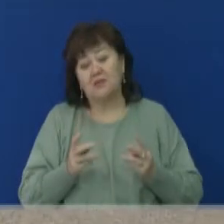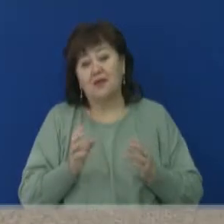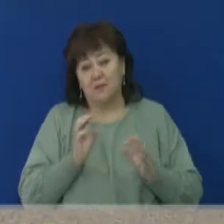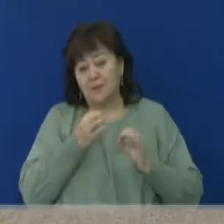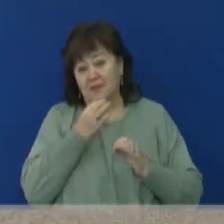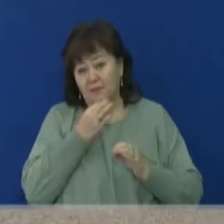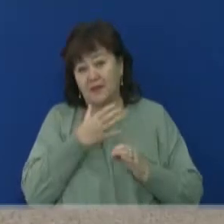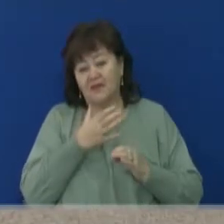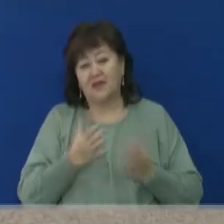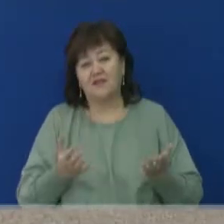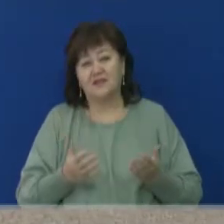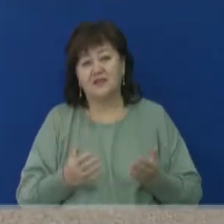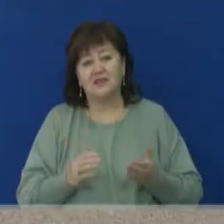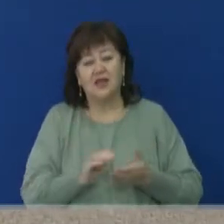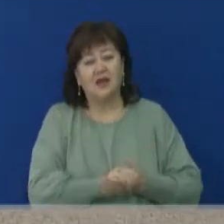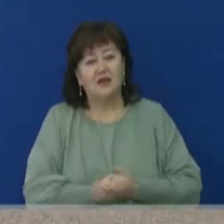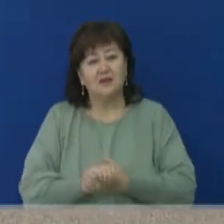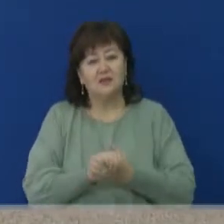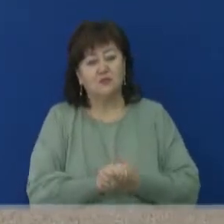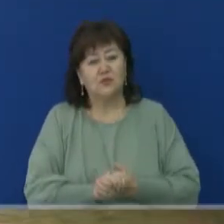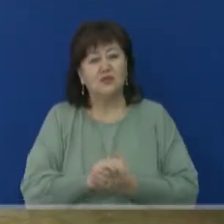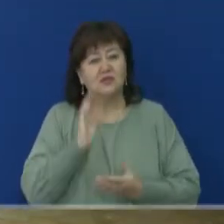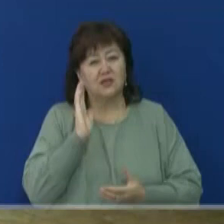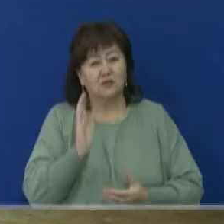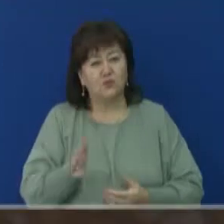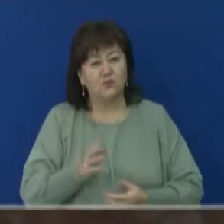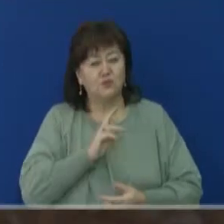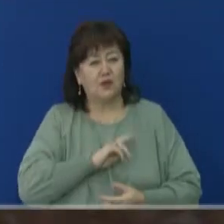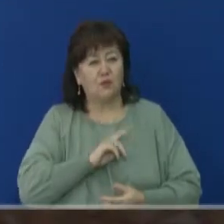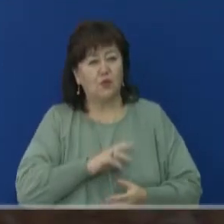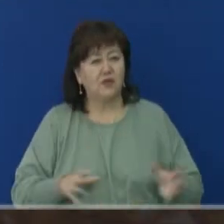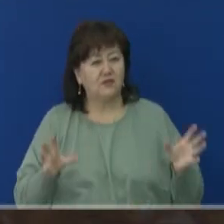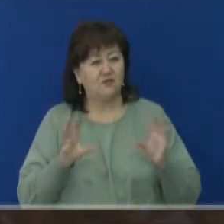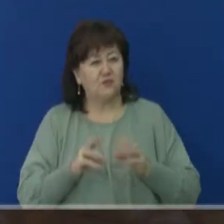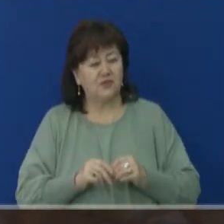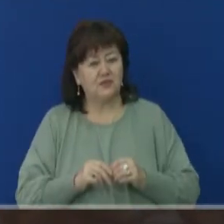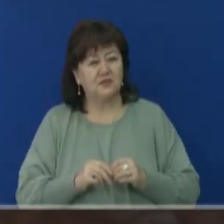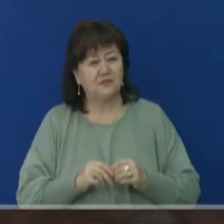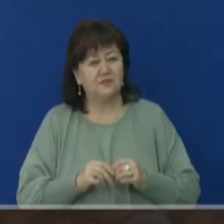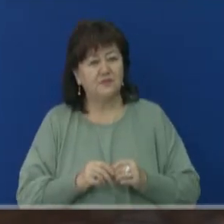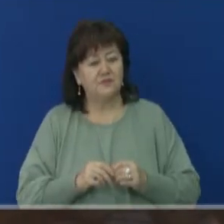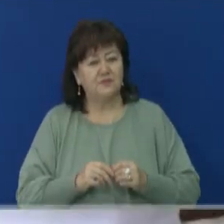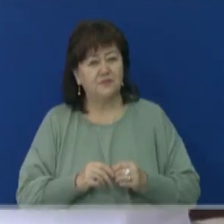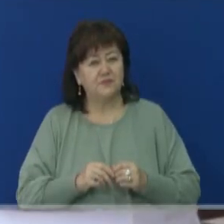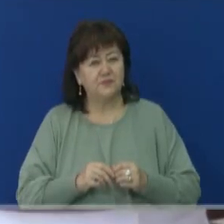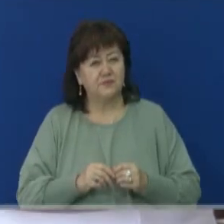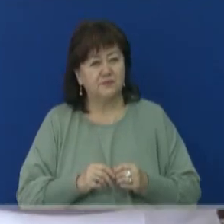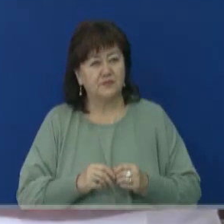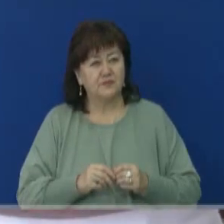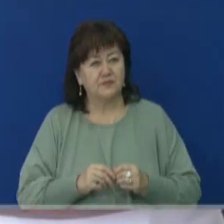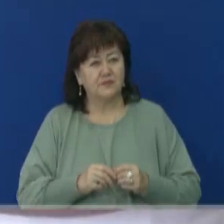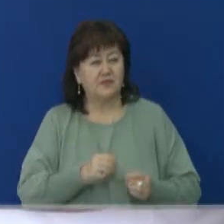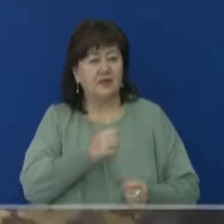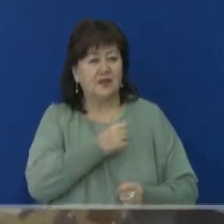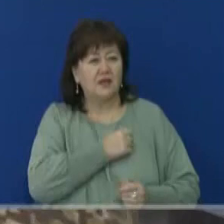бөлімшемен тығыз қарым-қатынаста боламыз деген ойдамыз. Қоғамдық ұйым өкілі әскери нысандағы жауынгерлік даярлықпен қоса